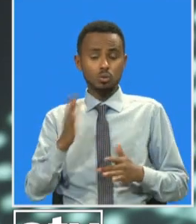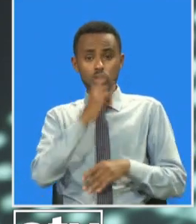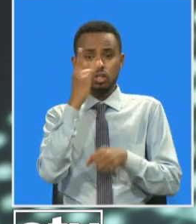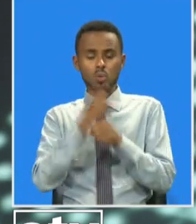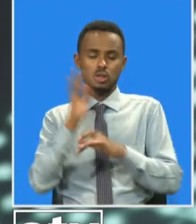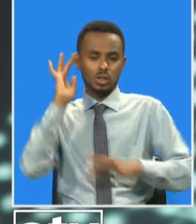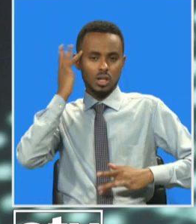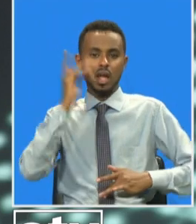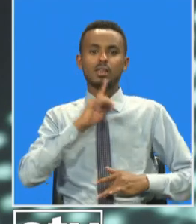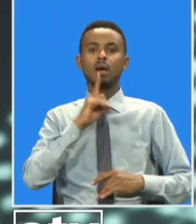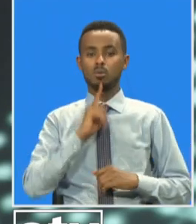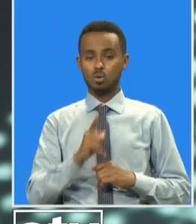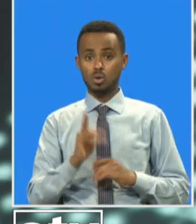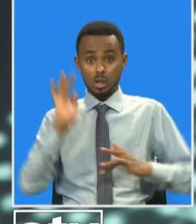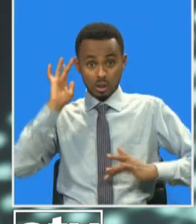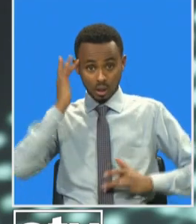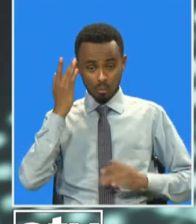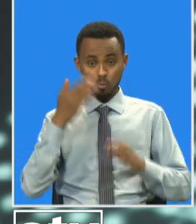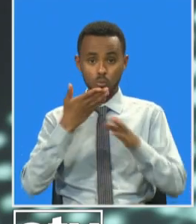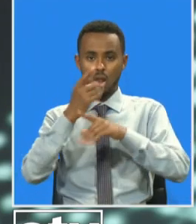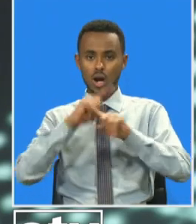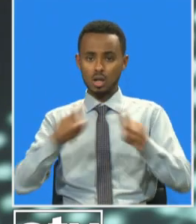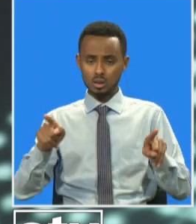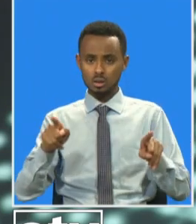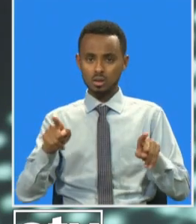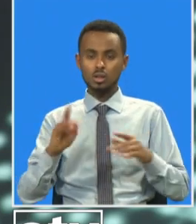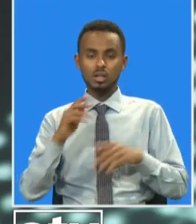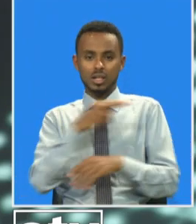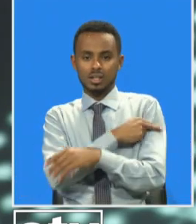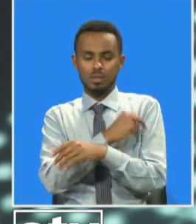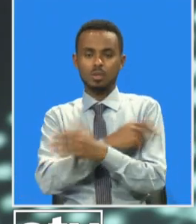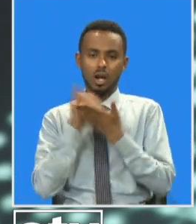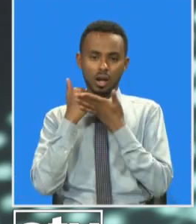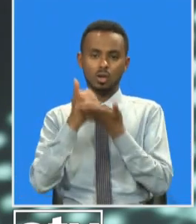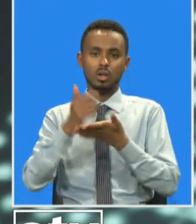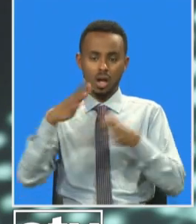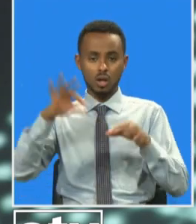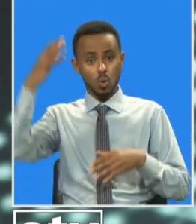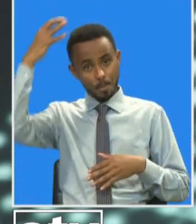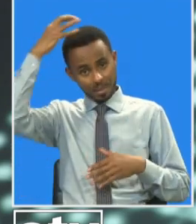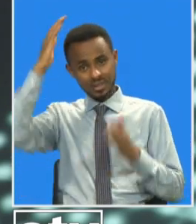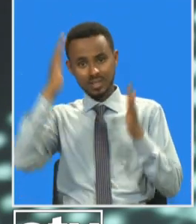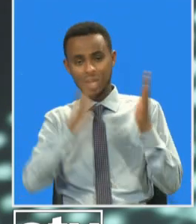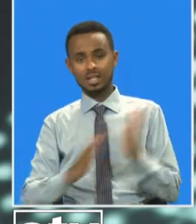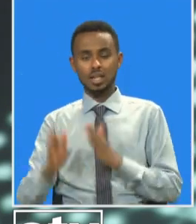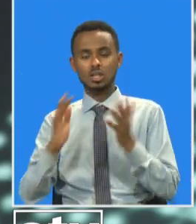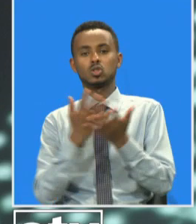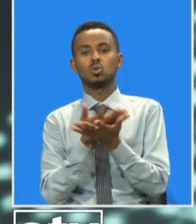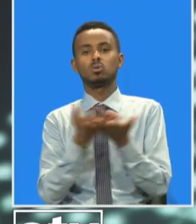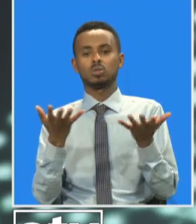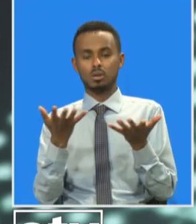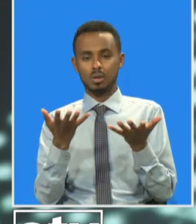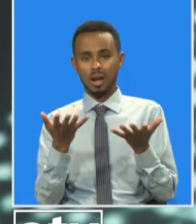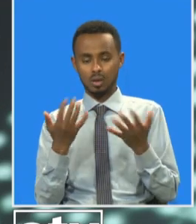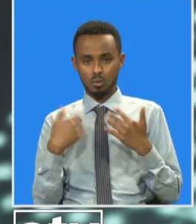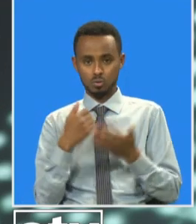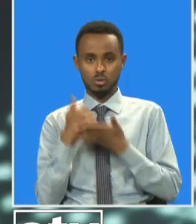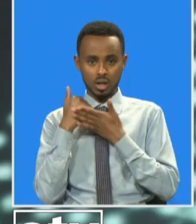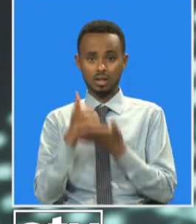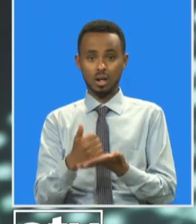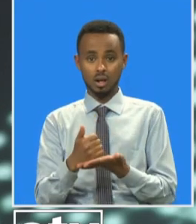ዜጎች እንዳይታመሙ ነው። ከታመሙ በኋላ ግን የህክምና እርዳታውን እንዲያገኙ መንግስት ያዘጋጃቸው ፋሲሊቲዎች አሉ። ስለዚህ